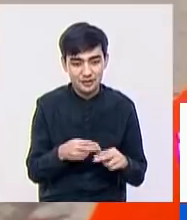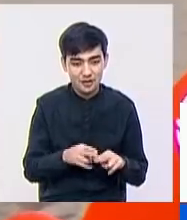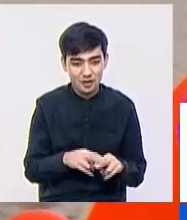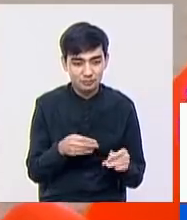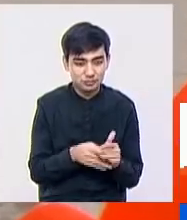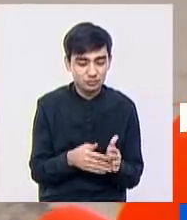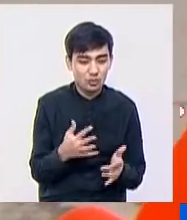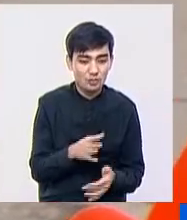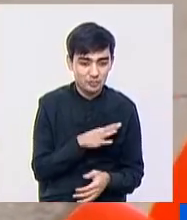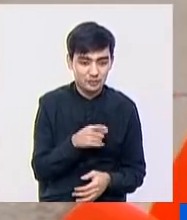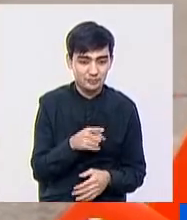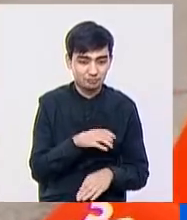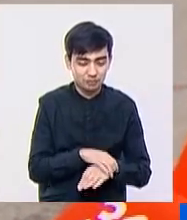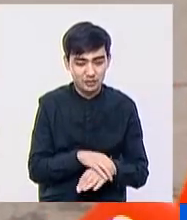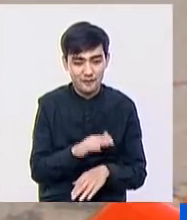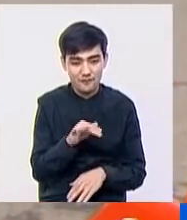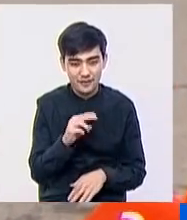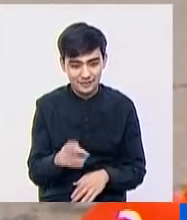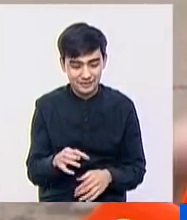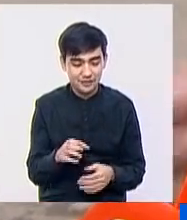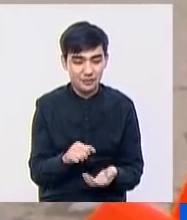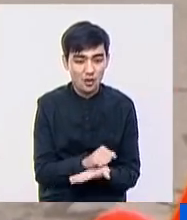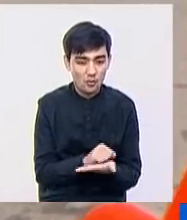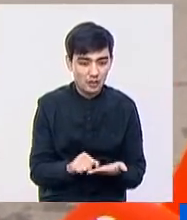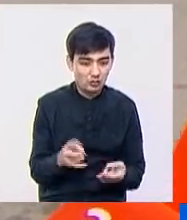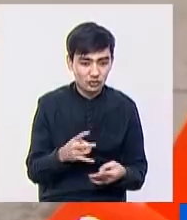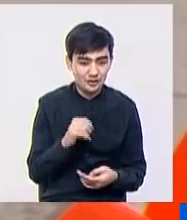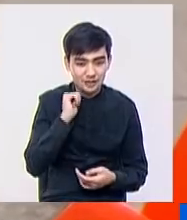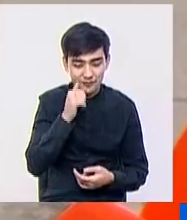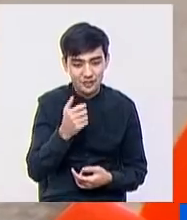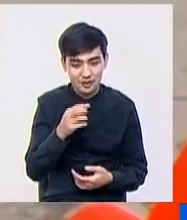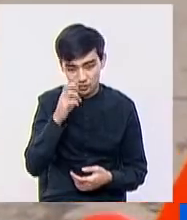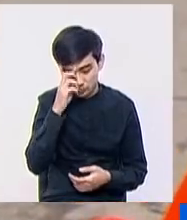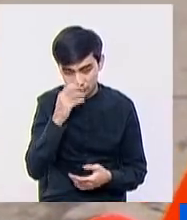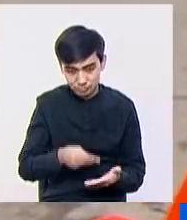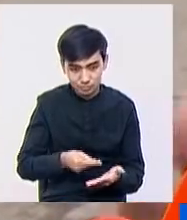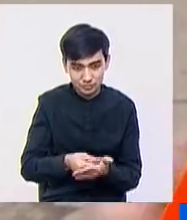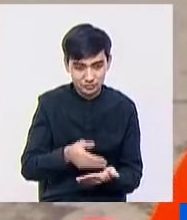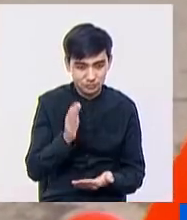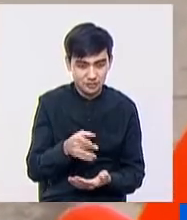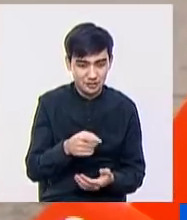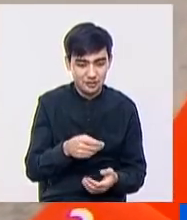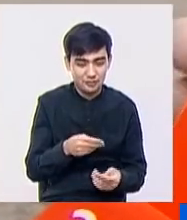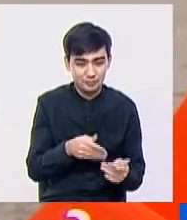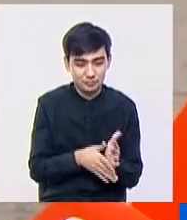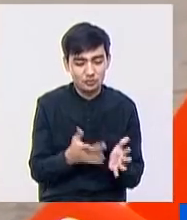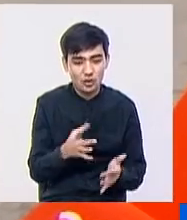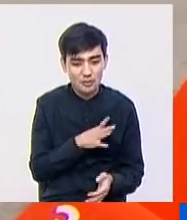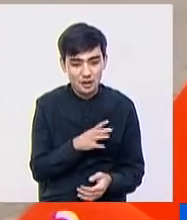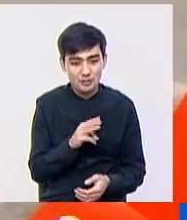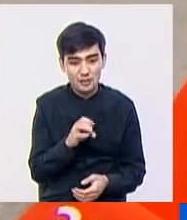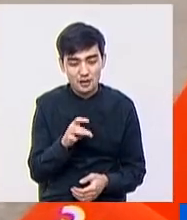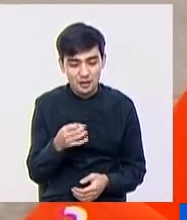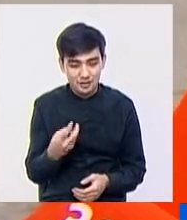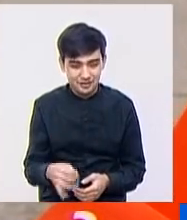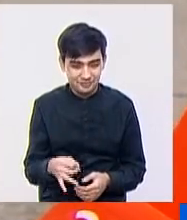причиненный ущерб, пусть они фиксируют документально, потому что завтра, когда государство будет выплачивать причиненный материальный и моральный ущерб, то